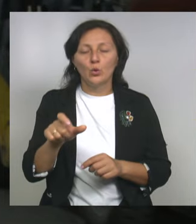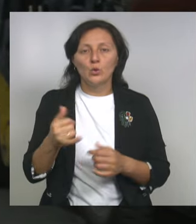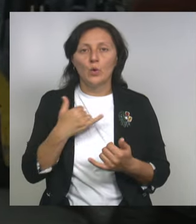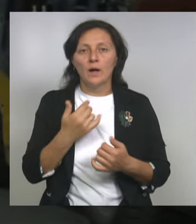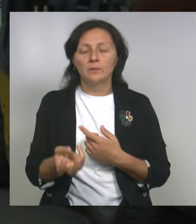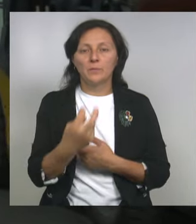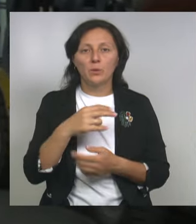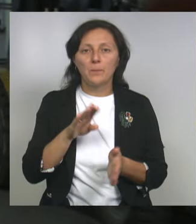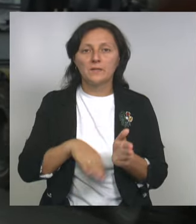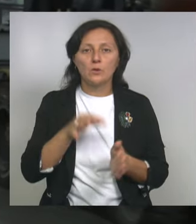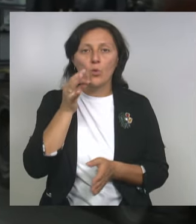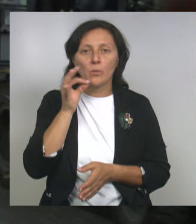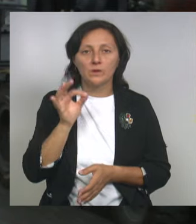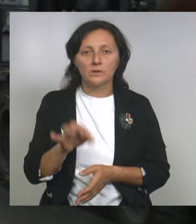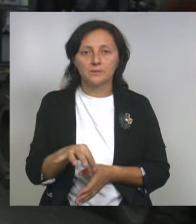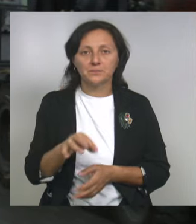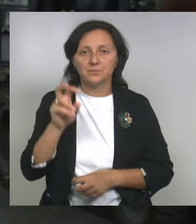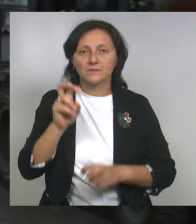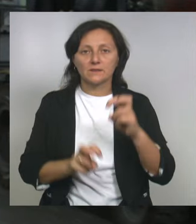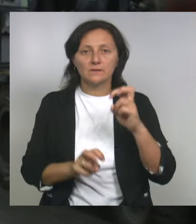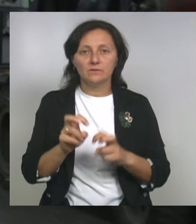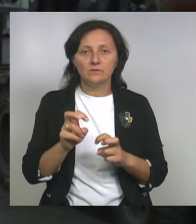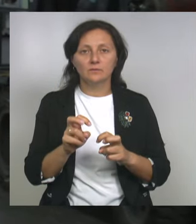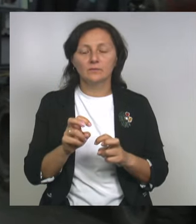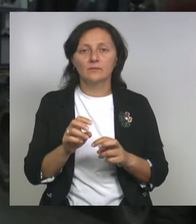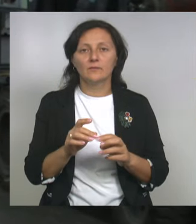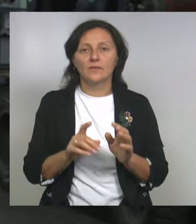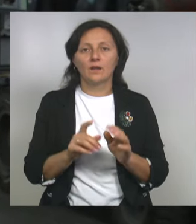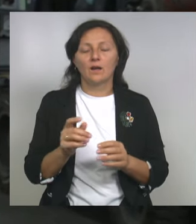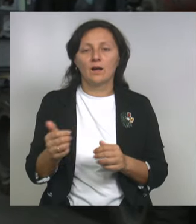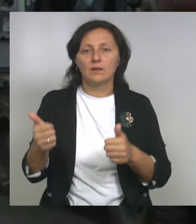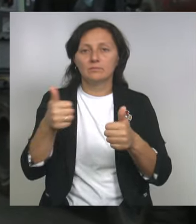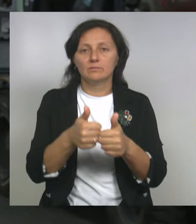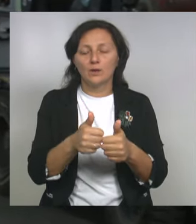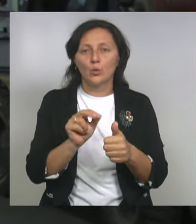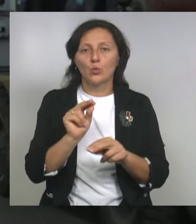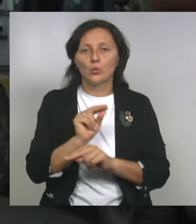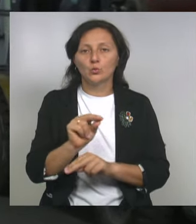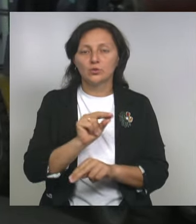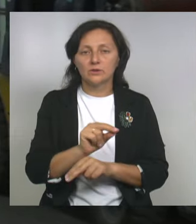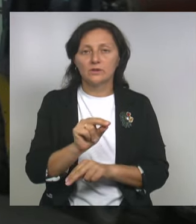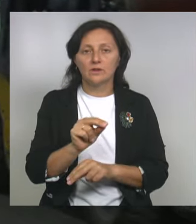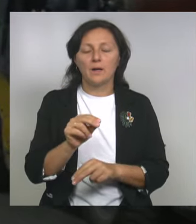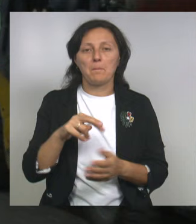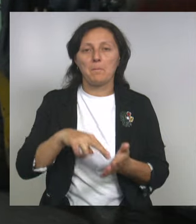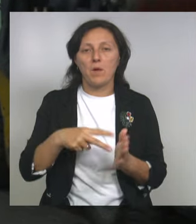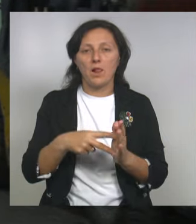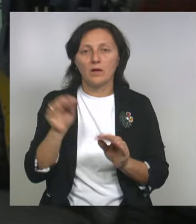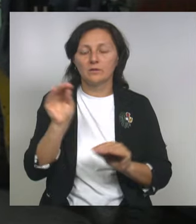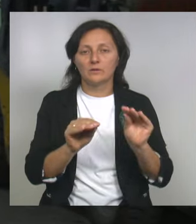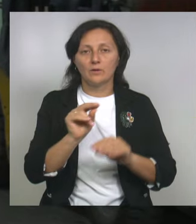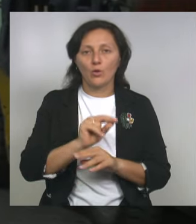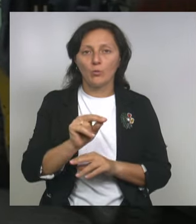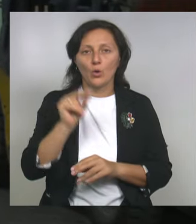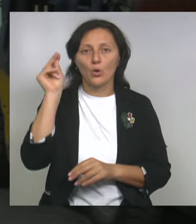приходят без опыта работы нам на предприятие. Назначается наставник, назначается план адаптации, план обучения, назначаются курсы